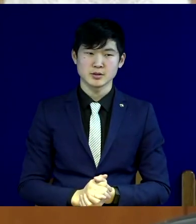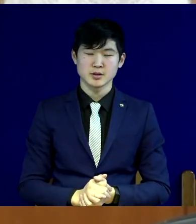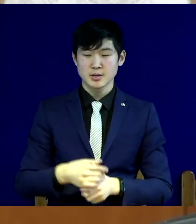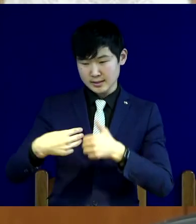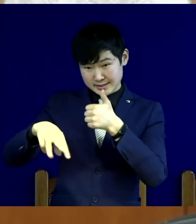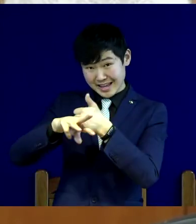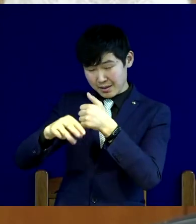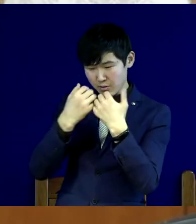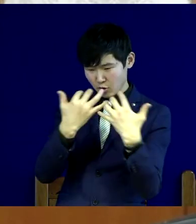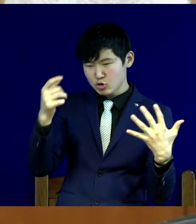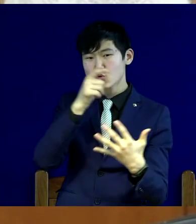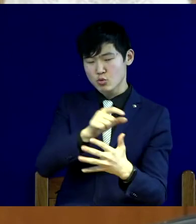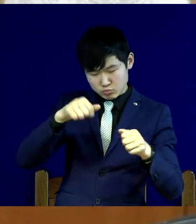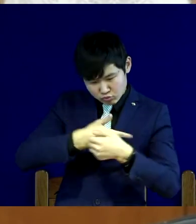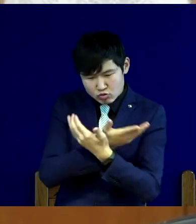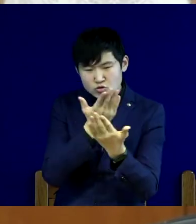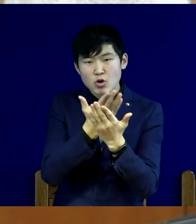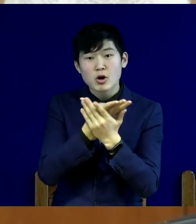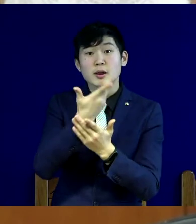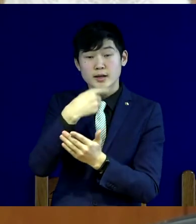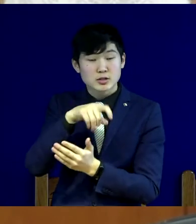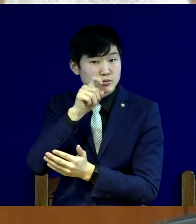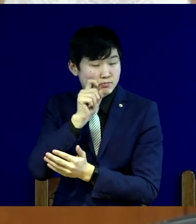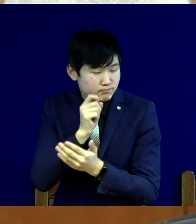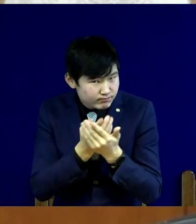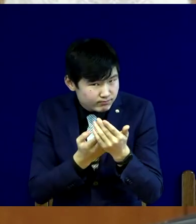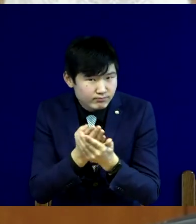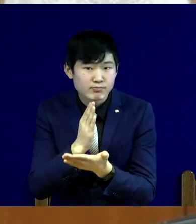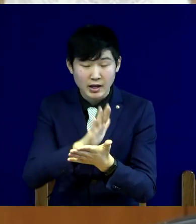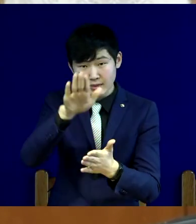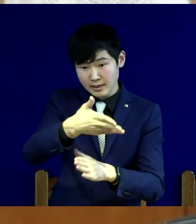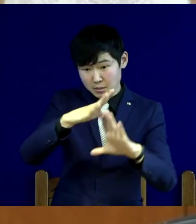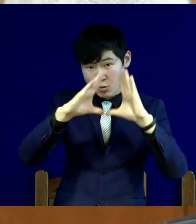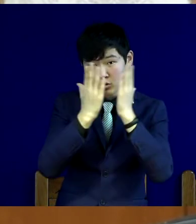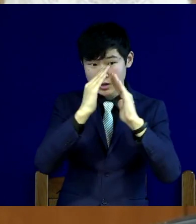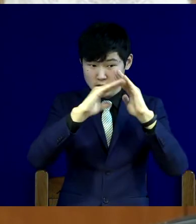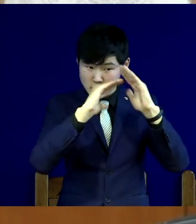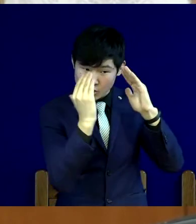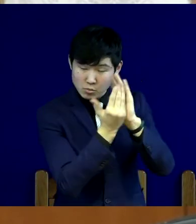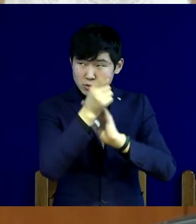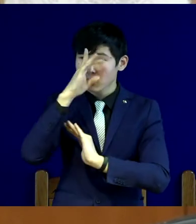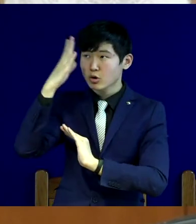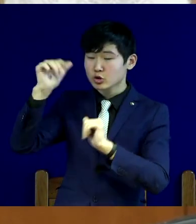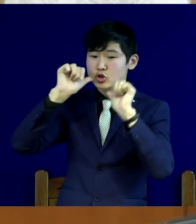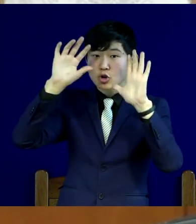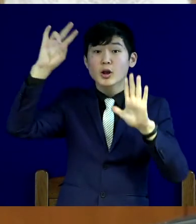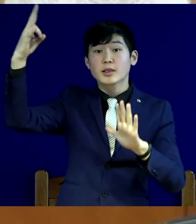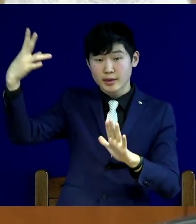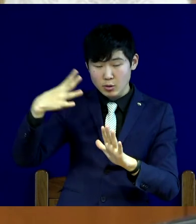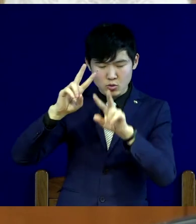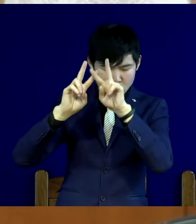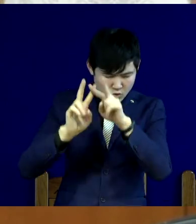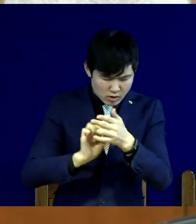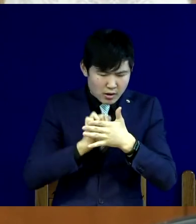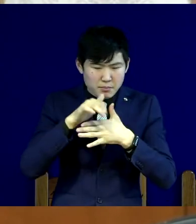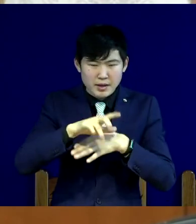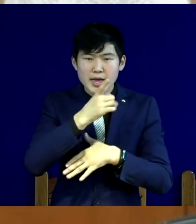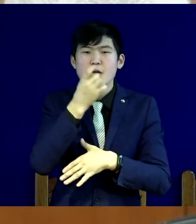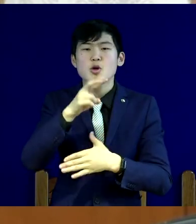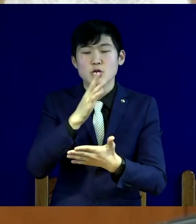주시기 간절히 부탁합니다 우리 형제 자매들 가정에 하나님의 은혜와 축복의 항상 같이 계시고 또